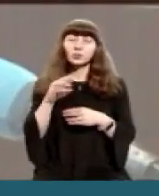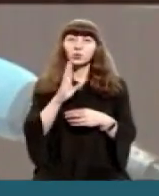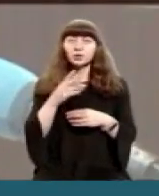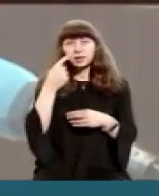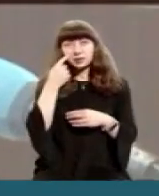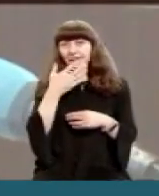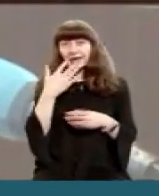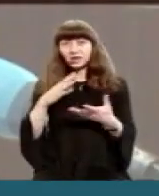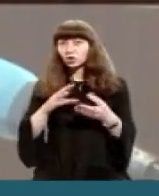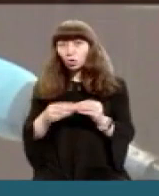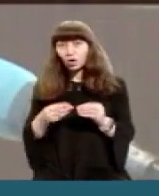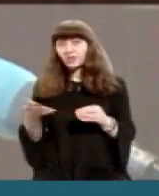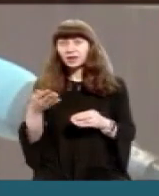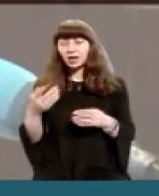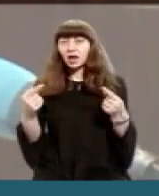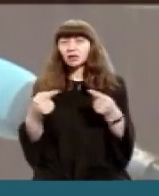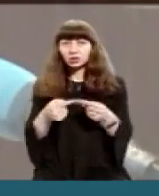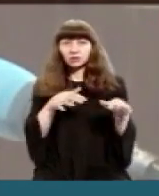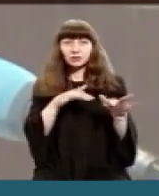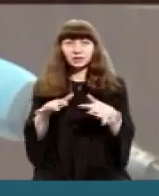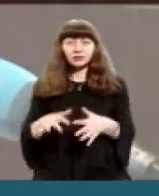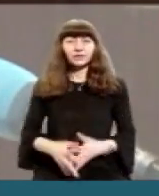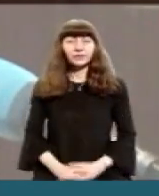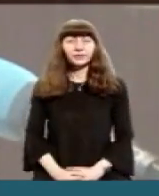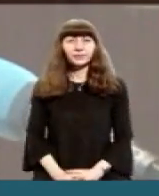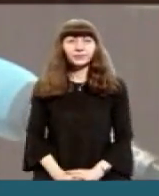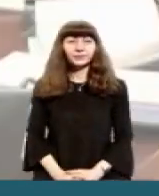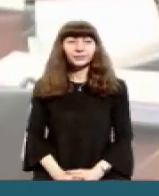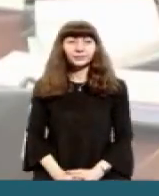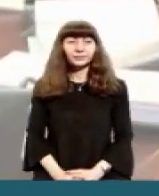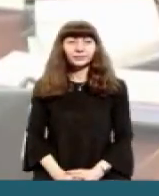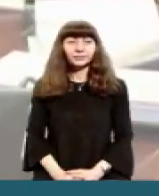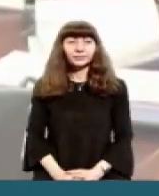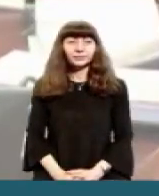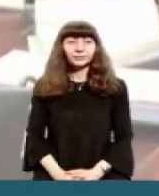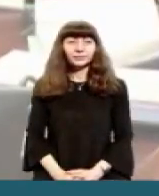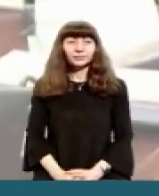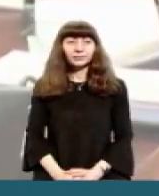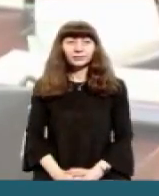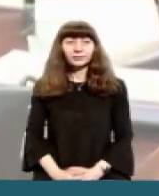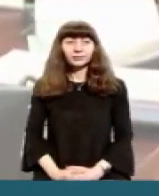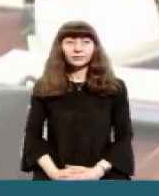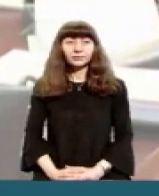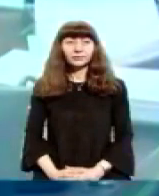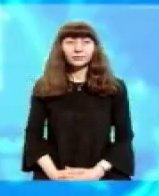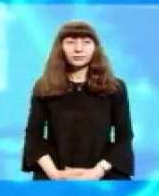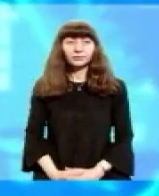не отчетами и докладами, а конкретными результатами. Айдана Папанина, Олжас Есенджигитов, телеканал